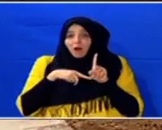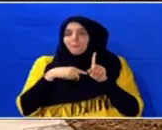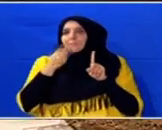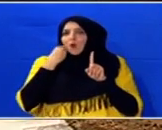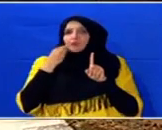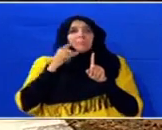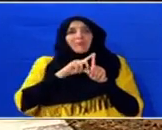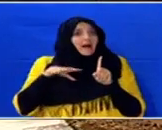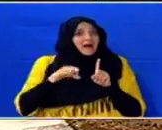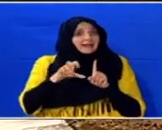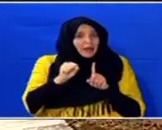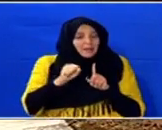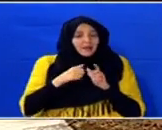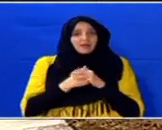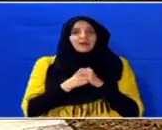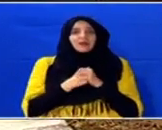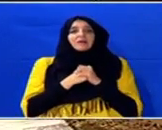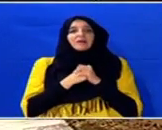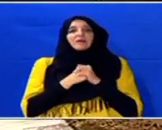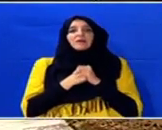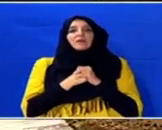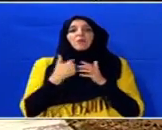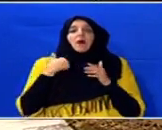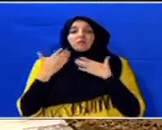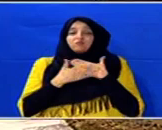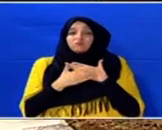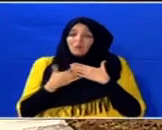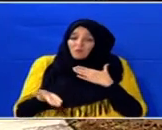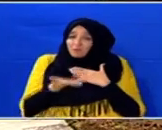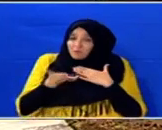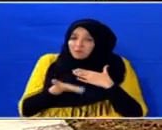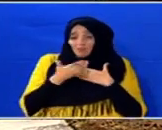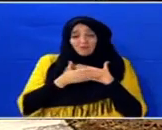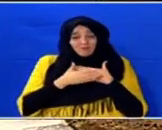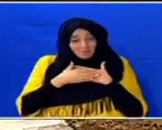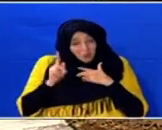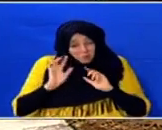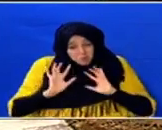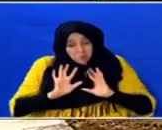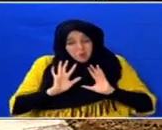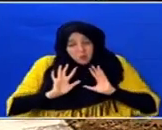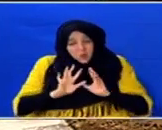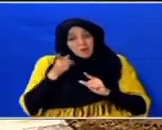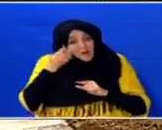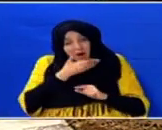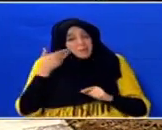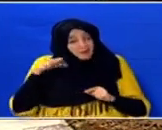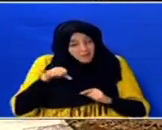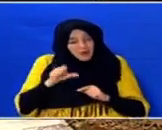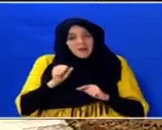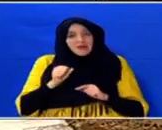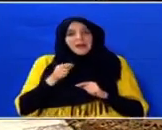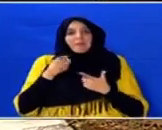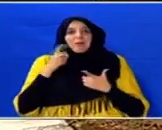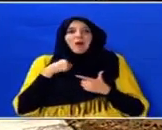شافيها. اللهم آمين. دوك ارتاحت وسموه. أنا اللي دائما نظرية شو مقصرة في الدين. أنا اللي نقول لها صومي صومي، قلت